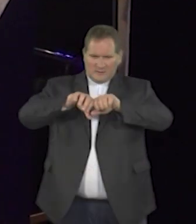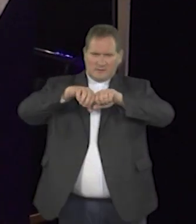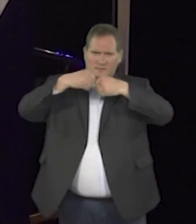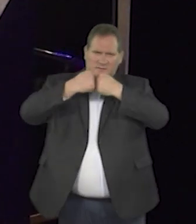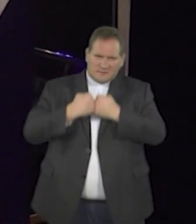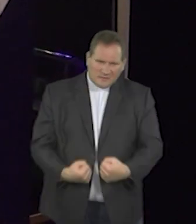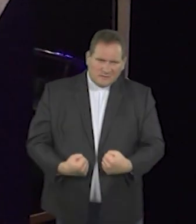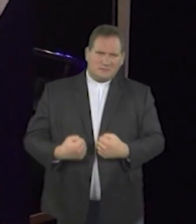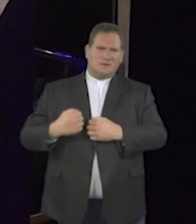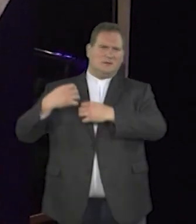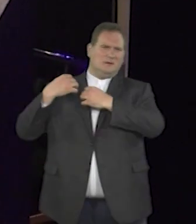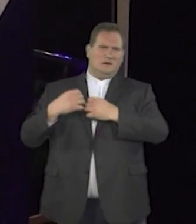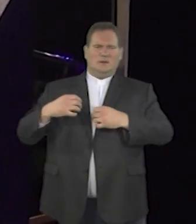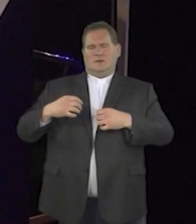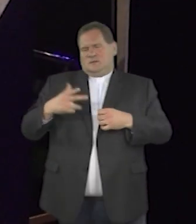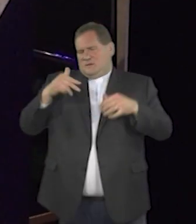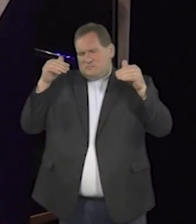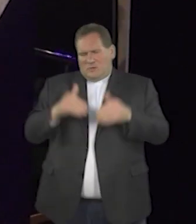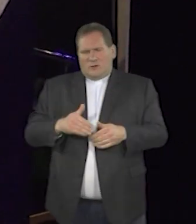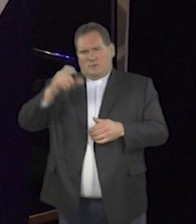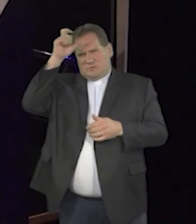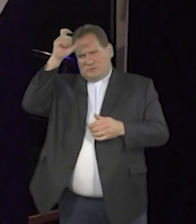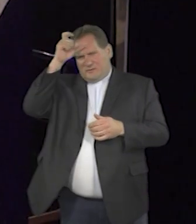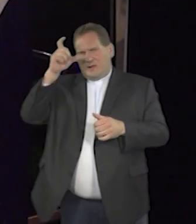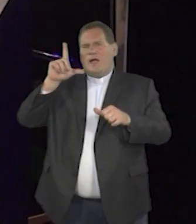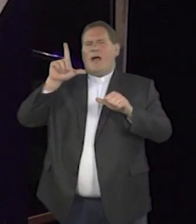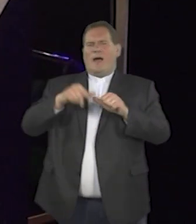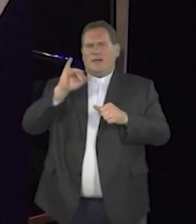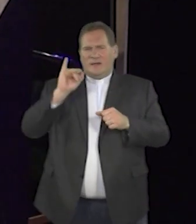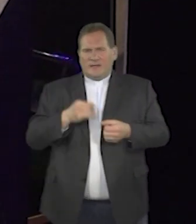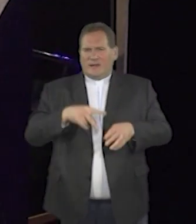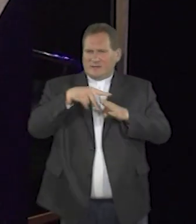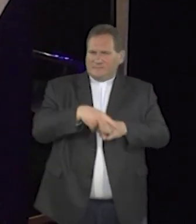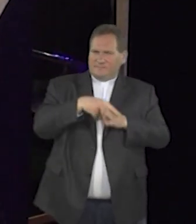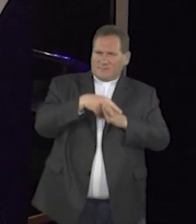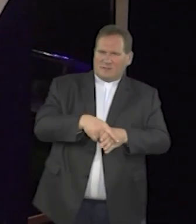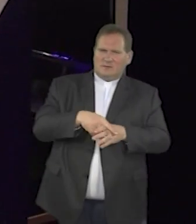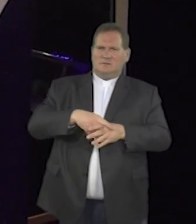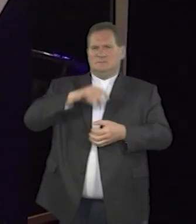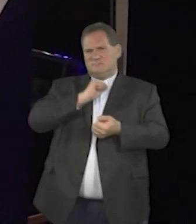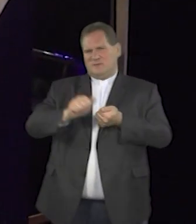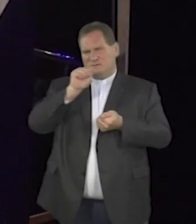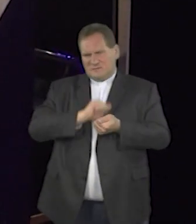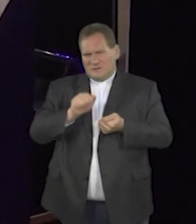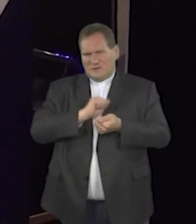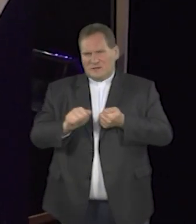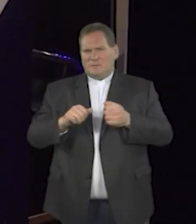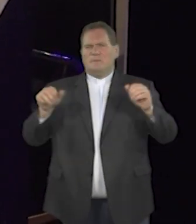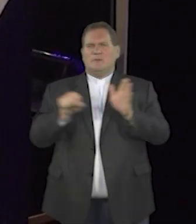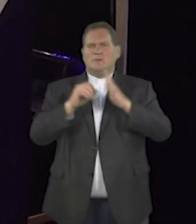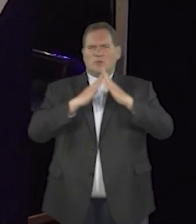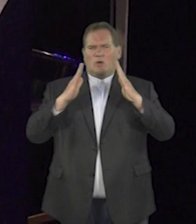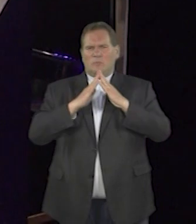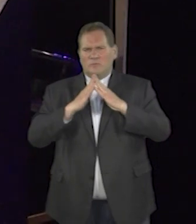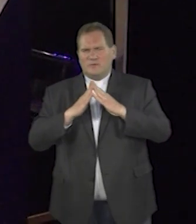ciężarami nie mogłem wyruszyć na człeka, lecz jak źrebie zajeżdżone jestem ci kaleka. Chociażbym do dworu wjechał na koniu